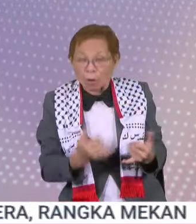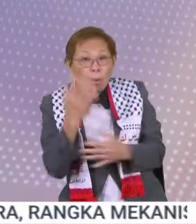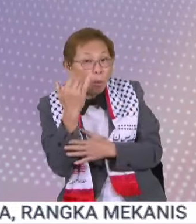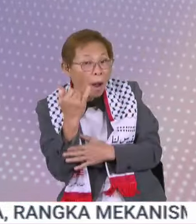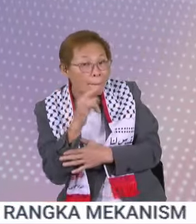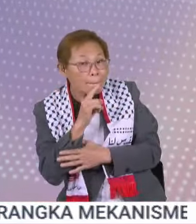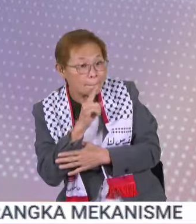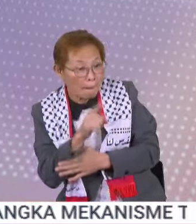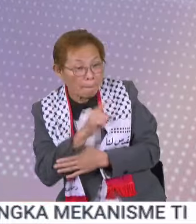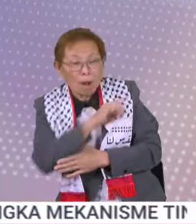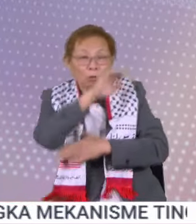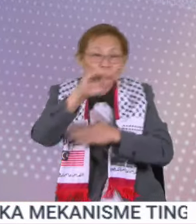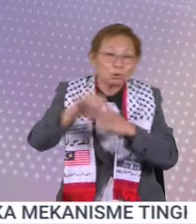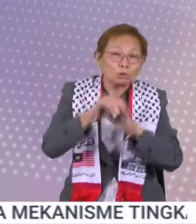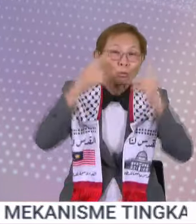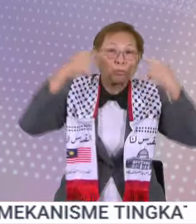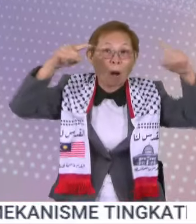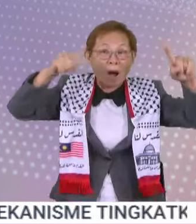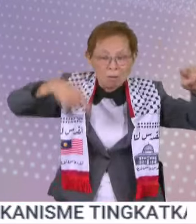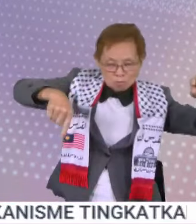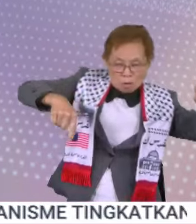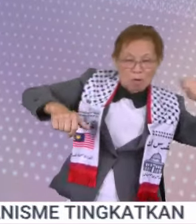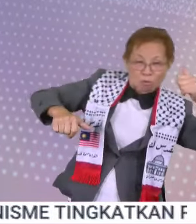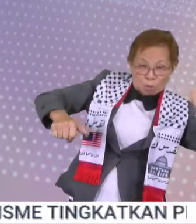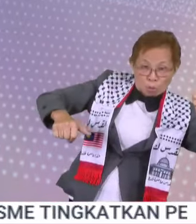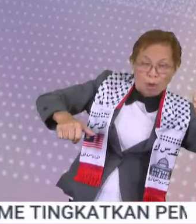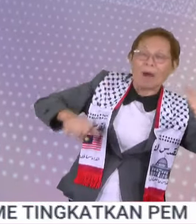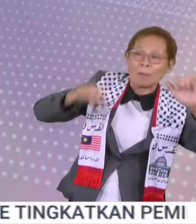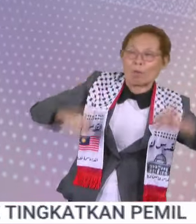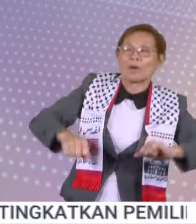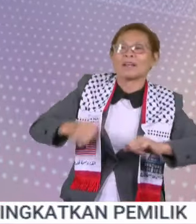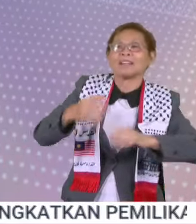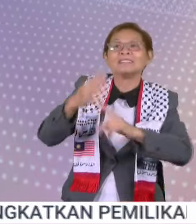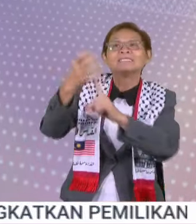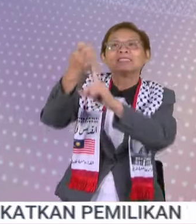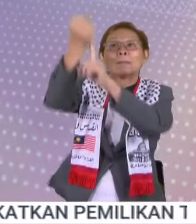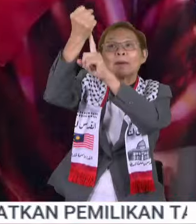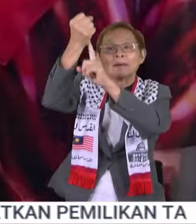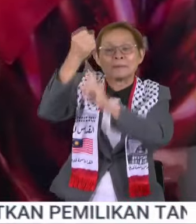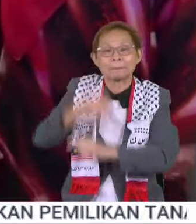bagi memastikan setiap keberhasilan yang berkualiti dapat dicapai.